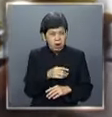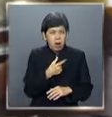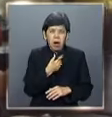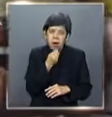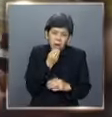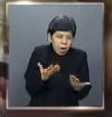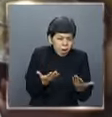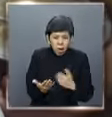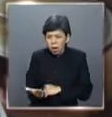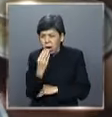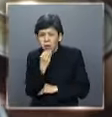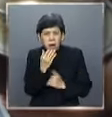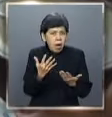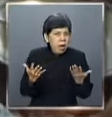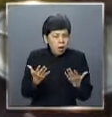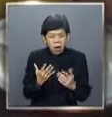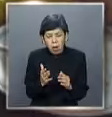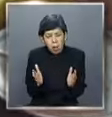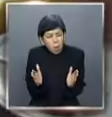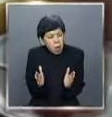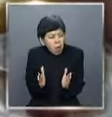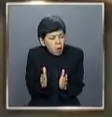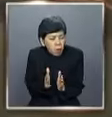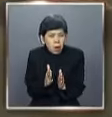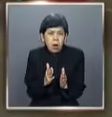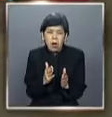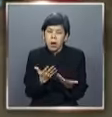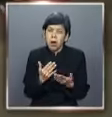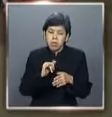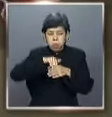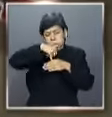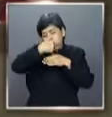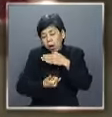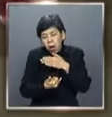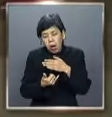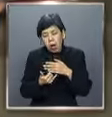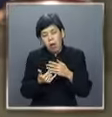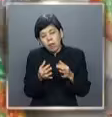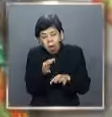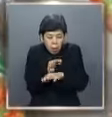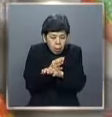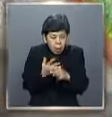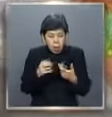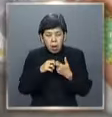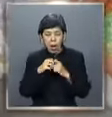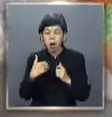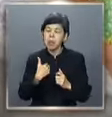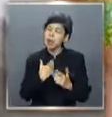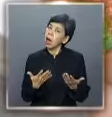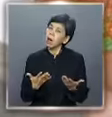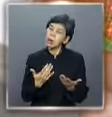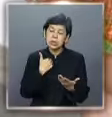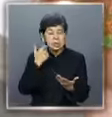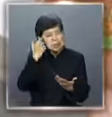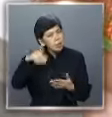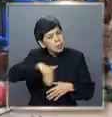วอย่างเงี้ยตื่นมาเนี่ยหิวข้าวผอมโทรมหรือว่าตกกำแพงแล้วเป็นแผลเวอะอย่างเงี้ยเราเห็นอย่างเงี้ยถามว่าเราอยากจ